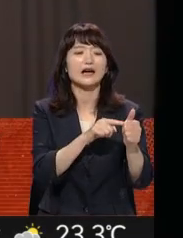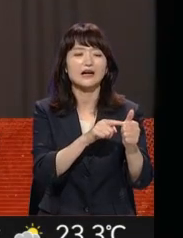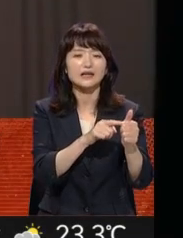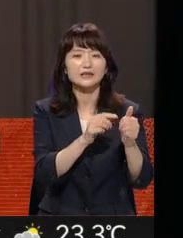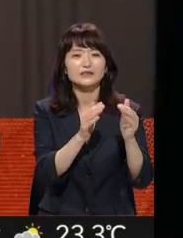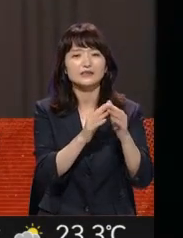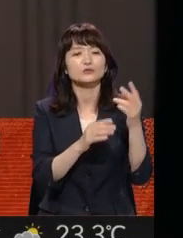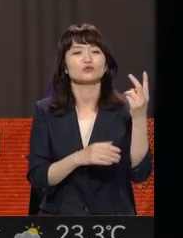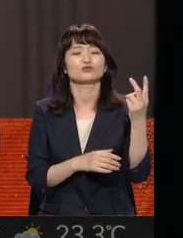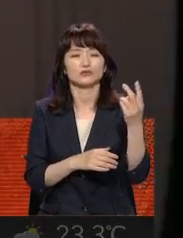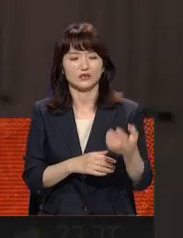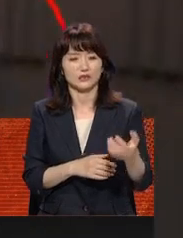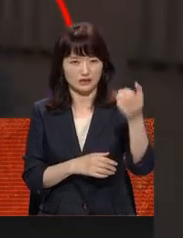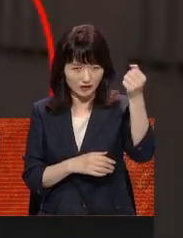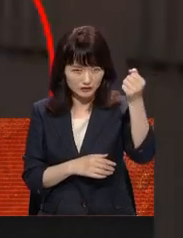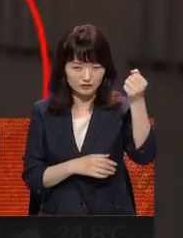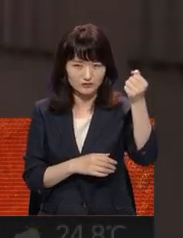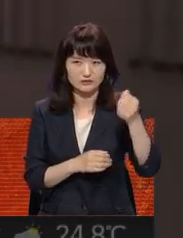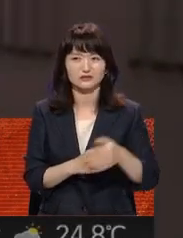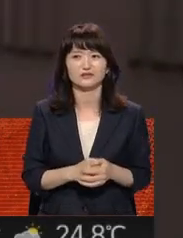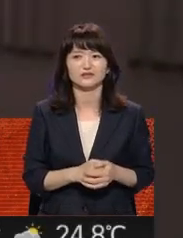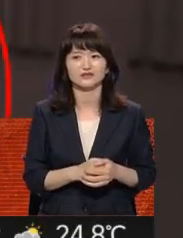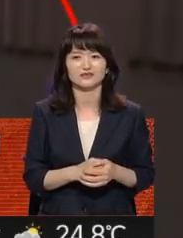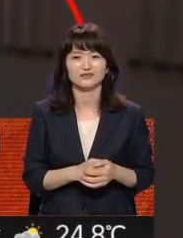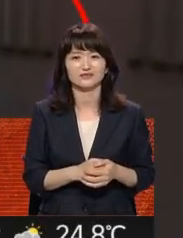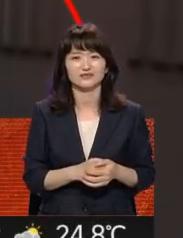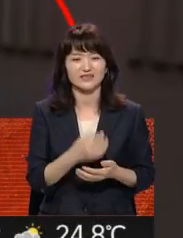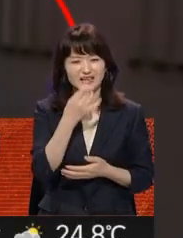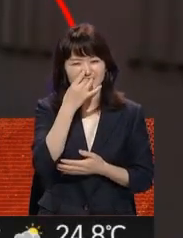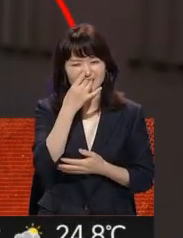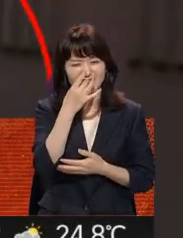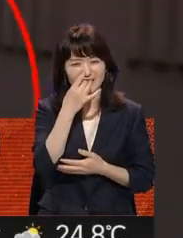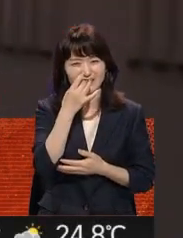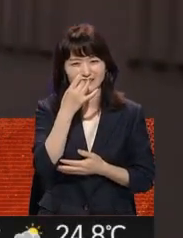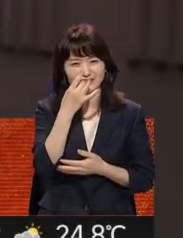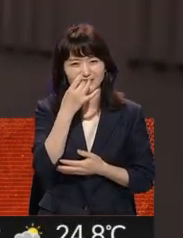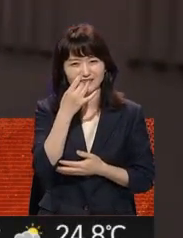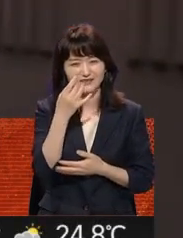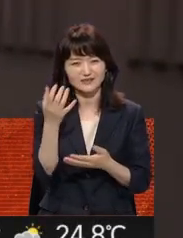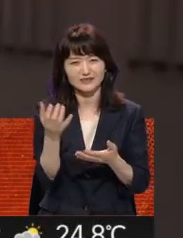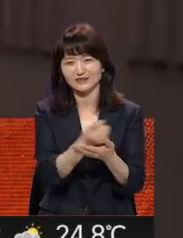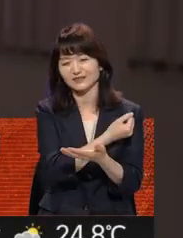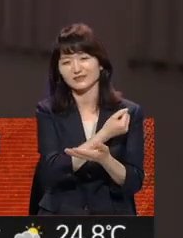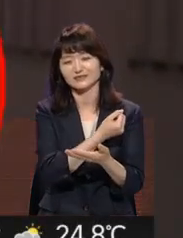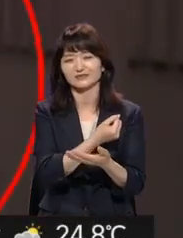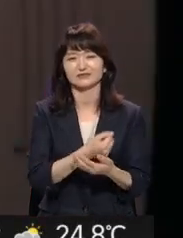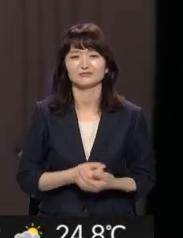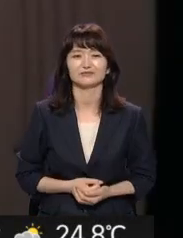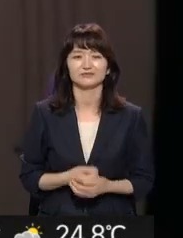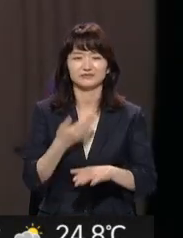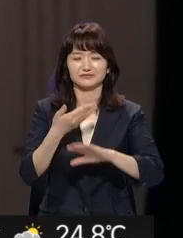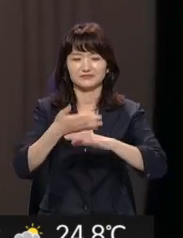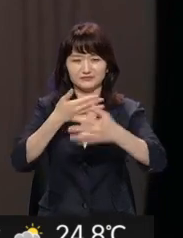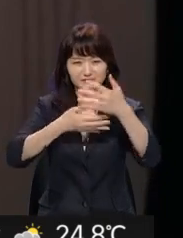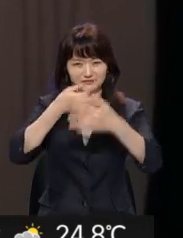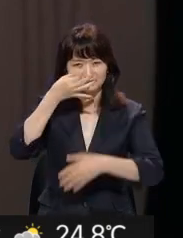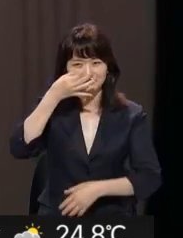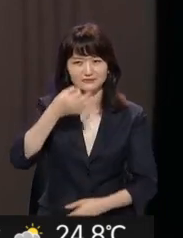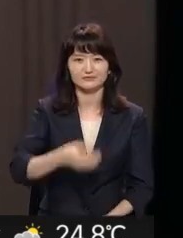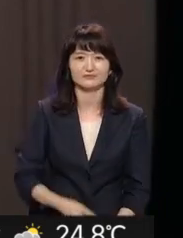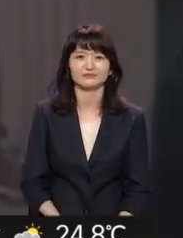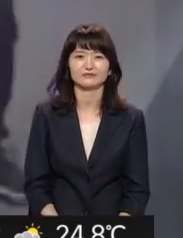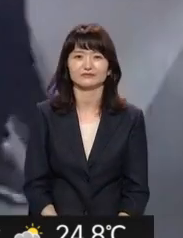같습니다. 집이 두 채인데? 아, 저렇게 해서 부자가 되신 걸까요? 자, 좋습니다. 자, 또 다른 영상 만나보시죠.